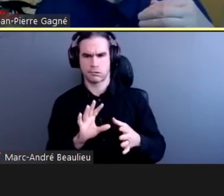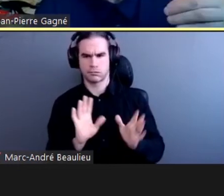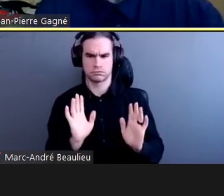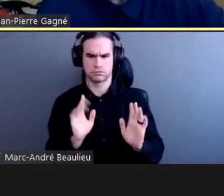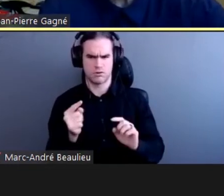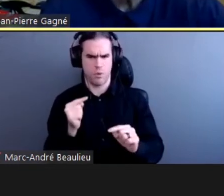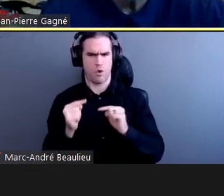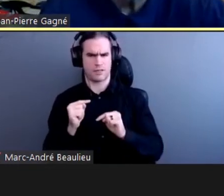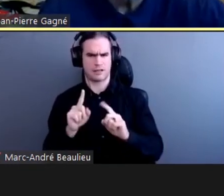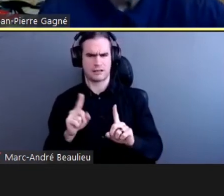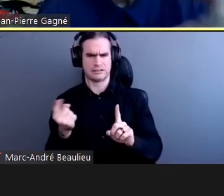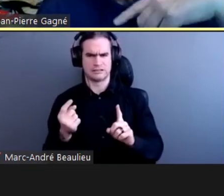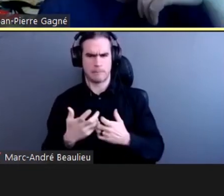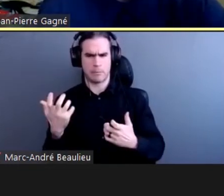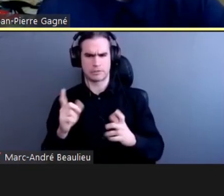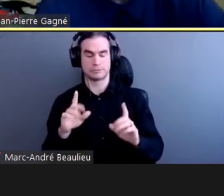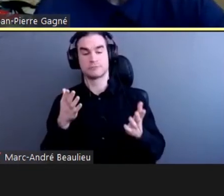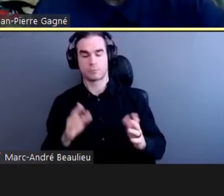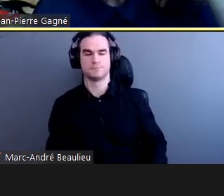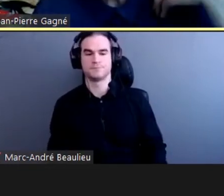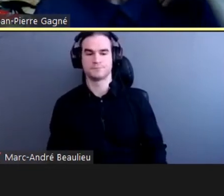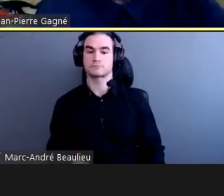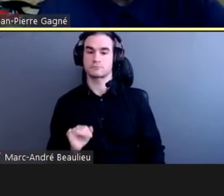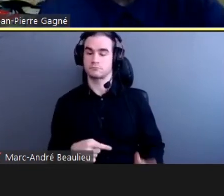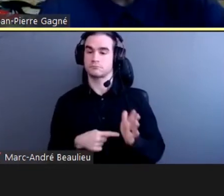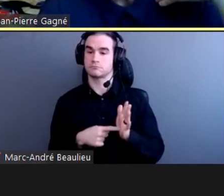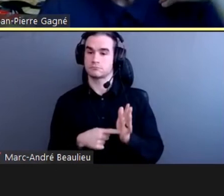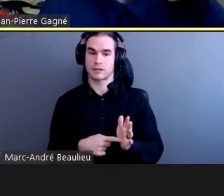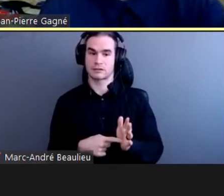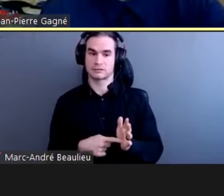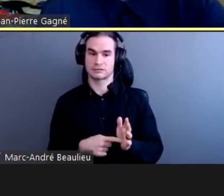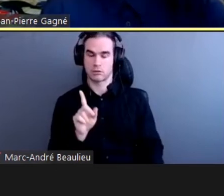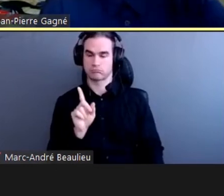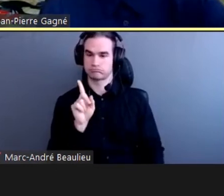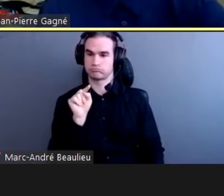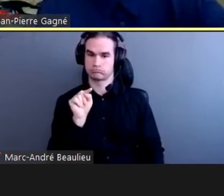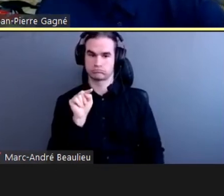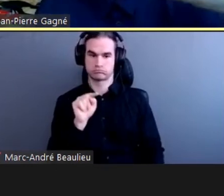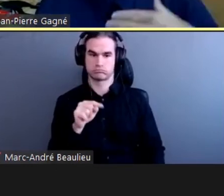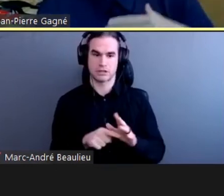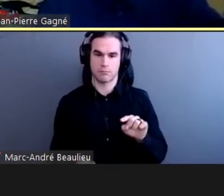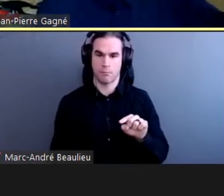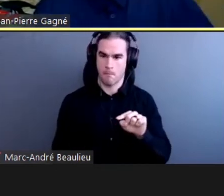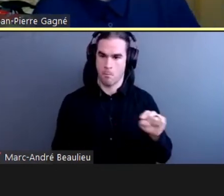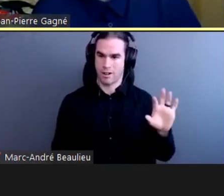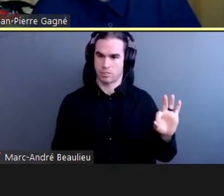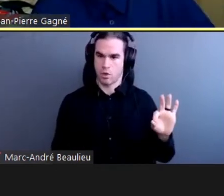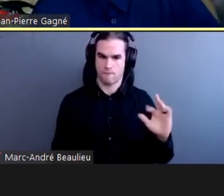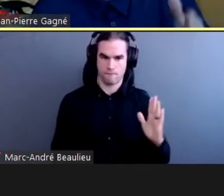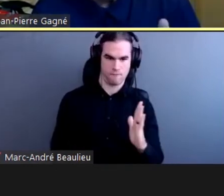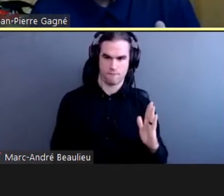est-ce qu'on peut revenir en arrière? Ça n'a pas marché. Alors, si on prend, par exemple, à un point donné, comme à moins 9, où